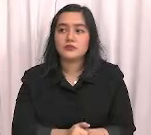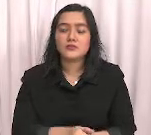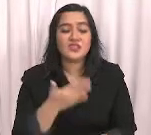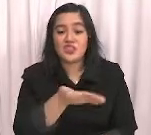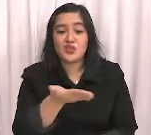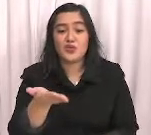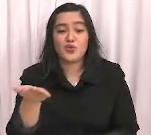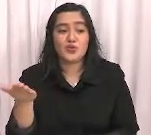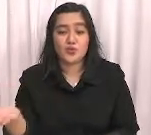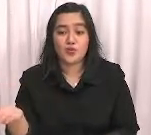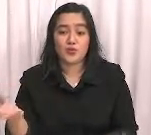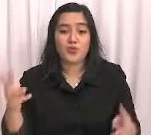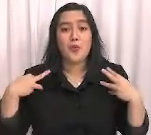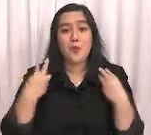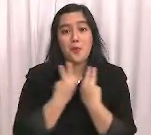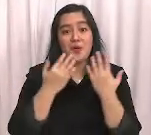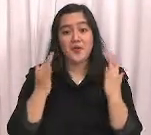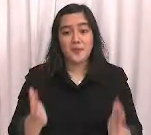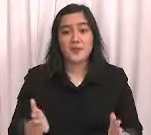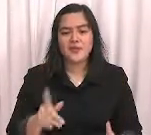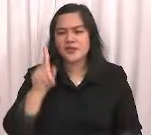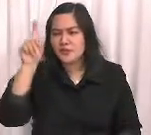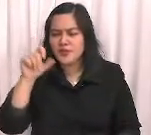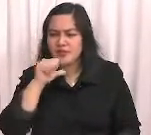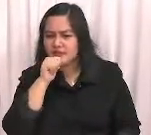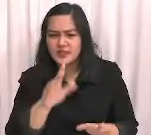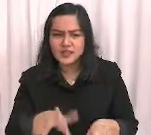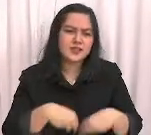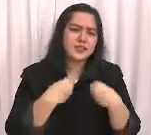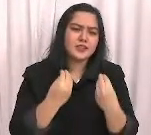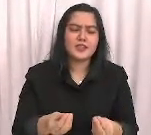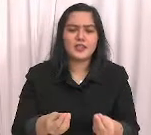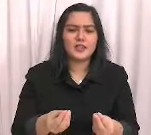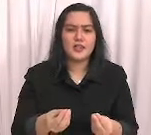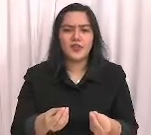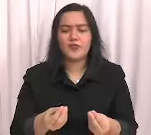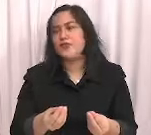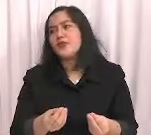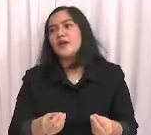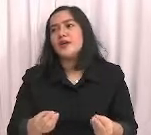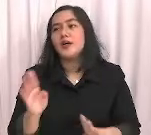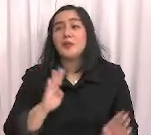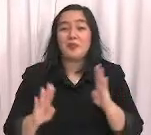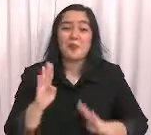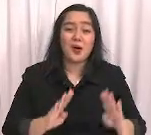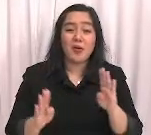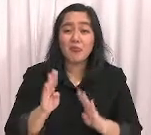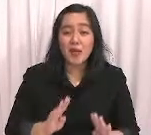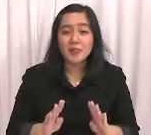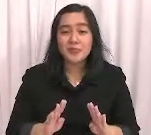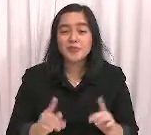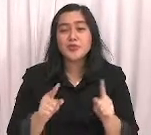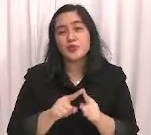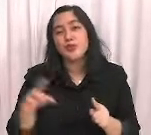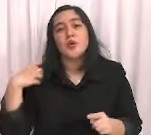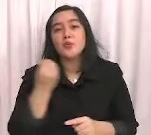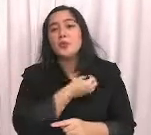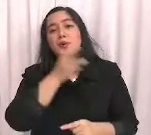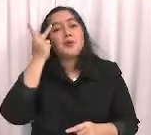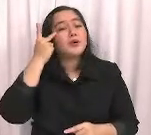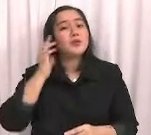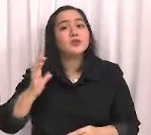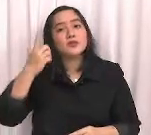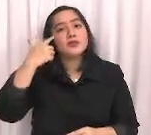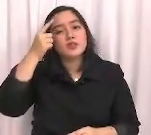ng, magbigay ng problema sa pastor natin. Kami nga, bihira na makausap dahil yung mga oras niya nasa inyo na halos.